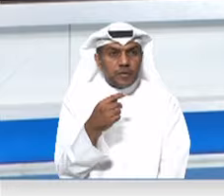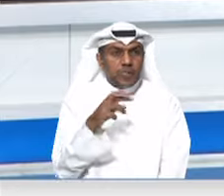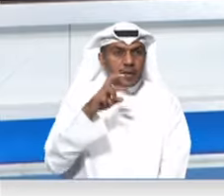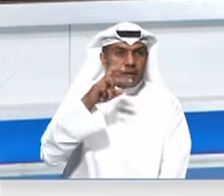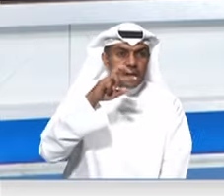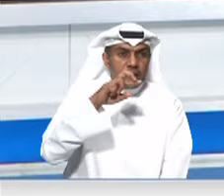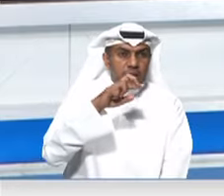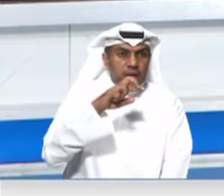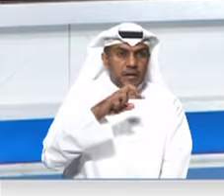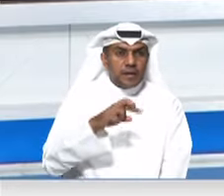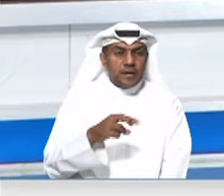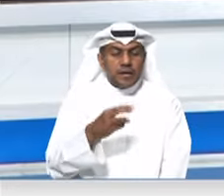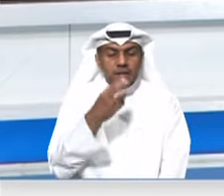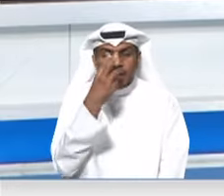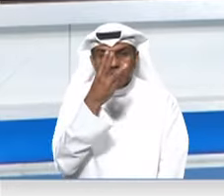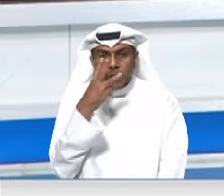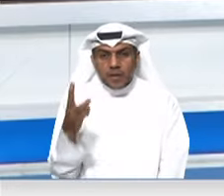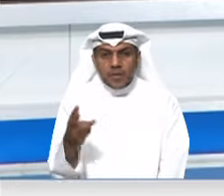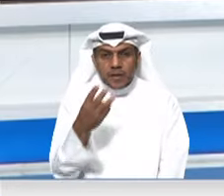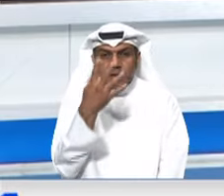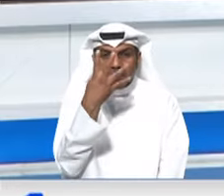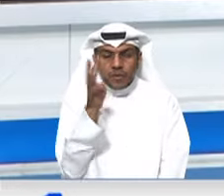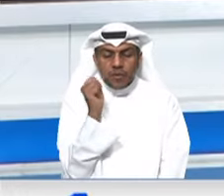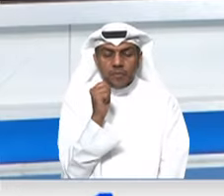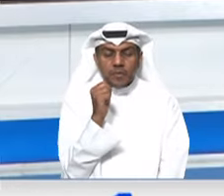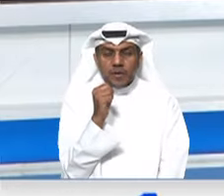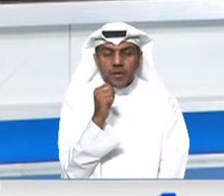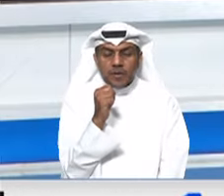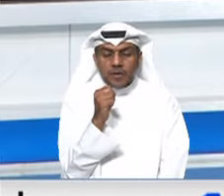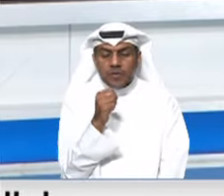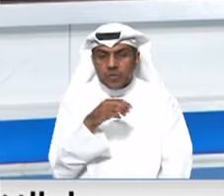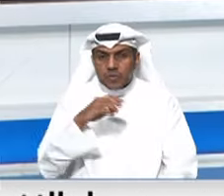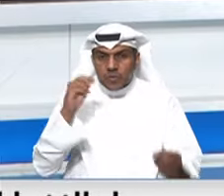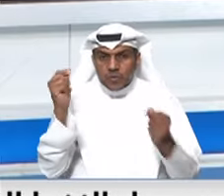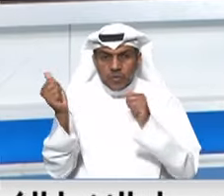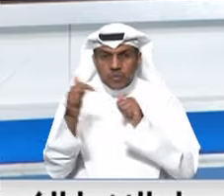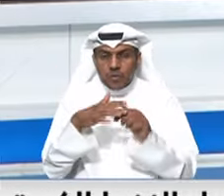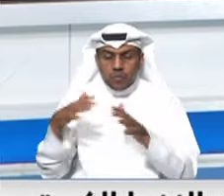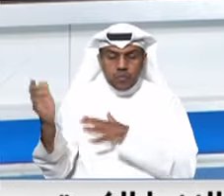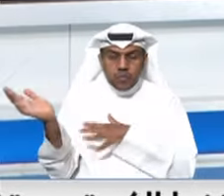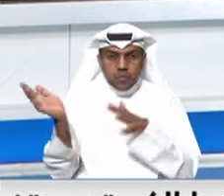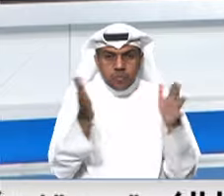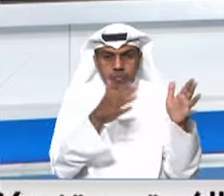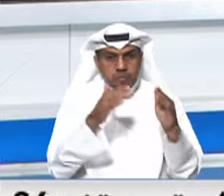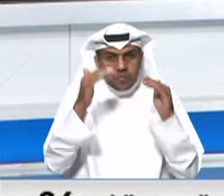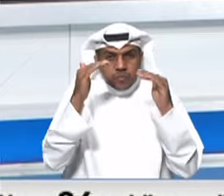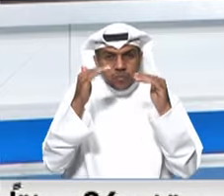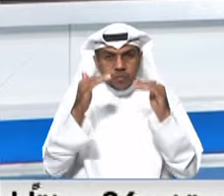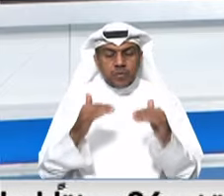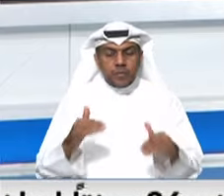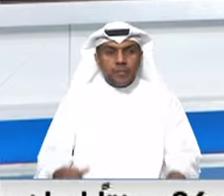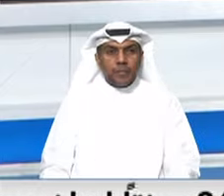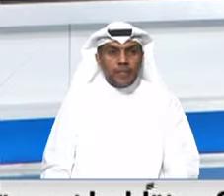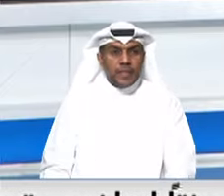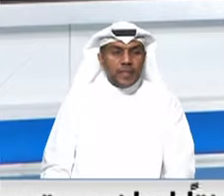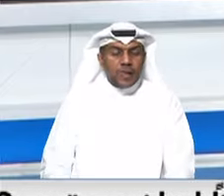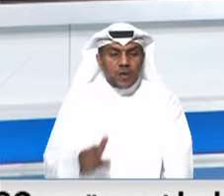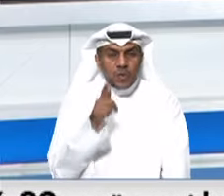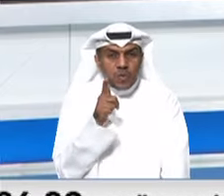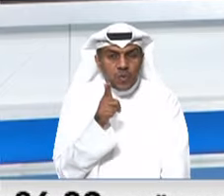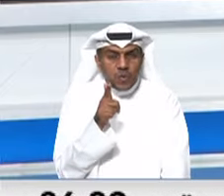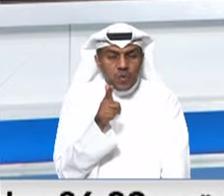الله و33 صغرى والهواء الشمال الغربي راح ينشط ويساهم الغبار ونشاط الرياح في تراجع درجات الحراره خلال فتره الظهيره